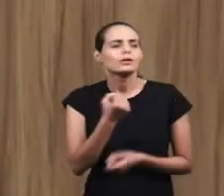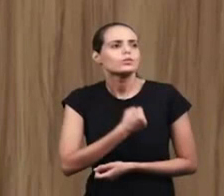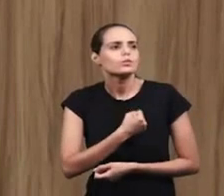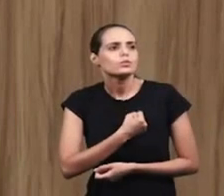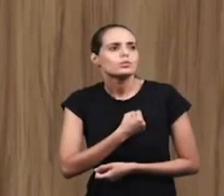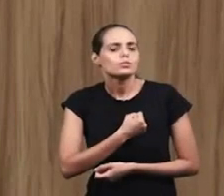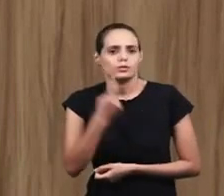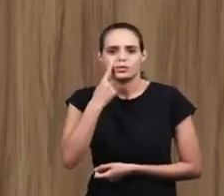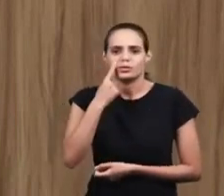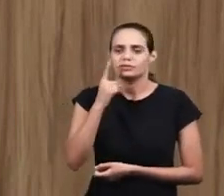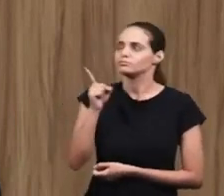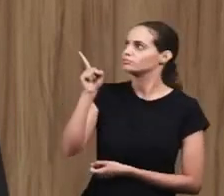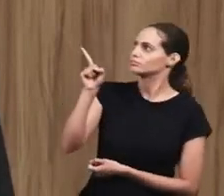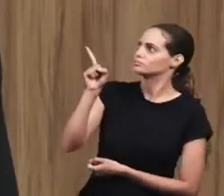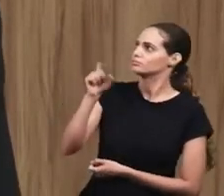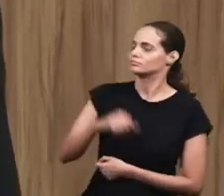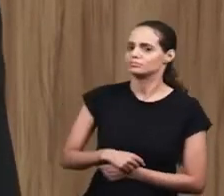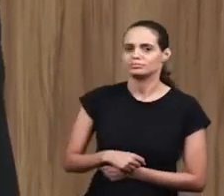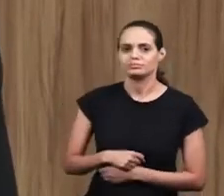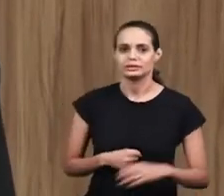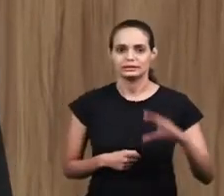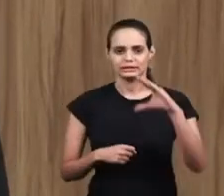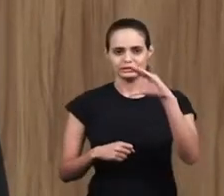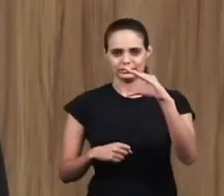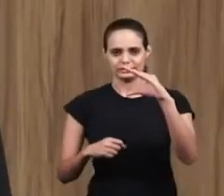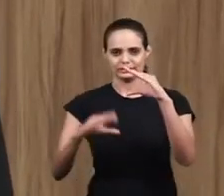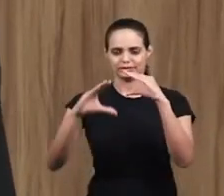F. Und jetzt werden wir zählen und spielen.